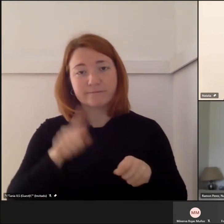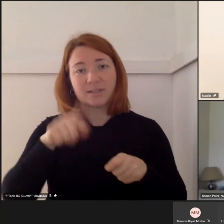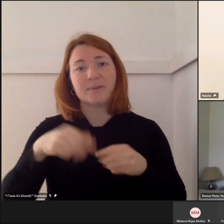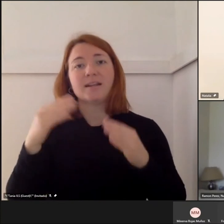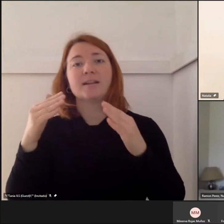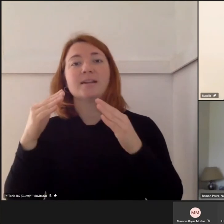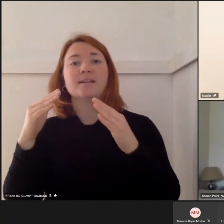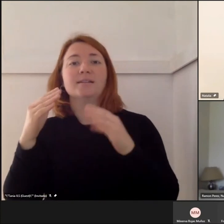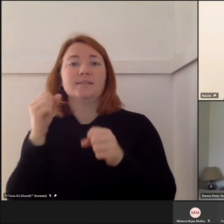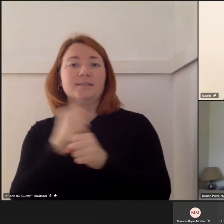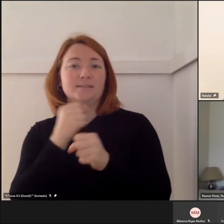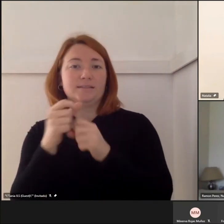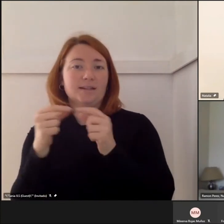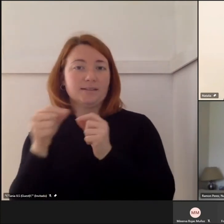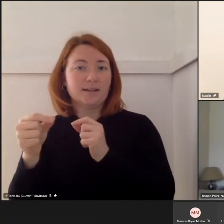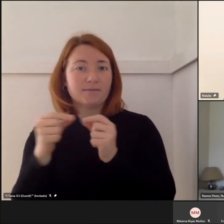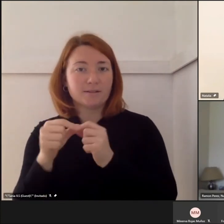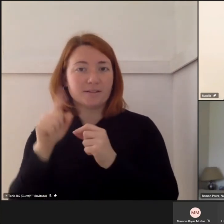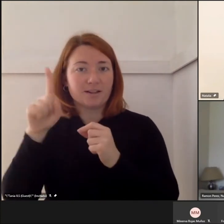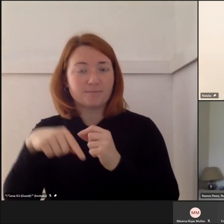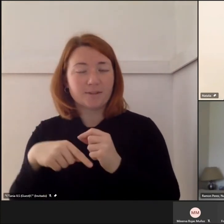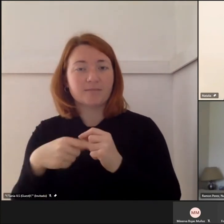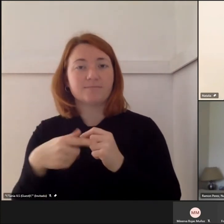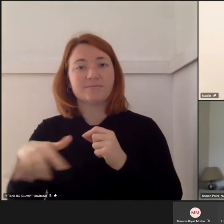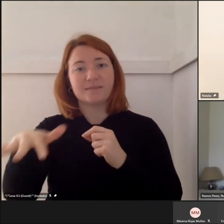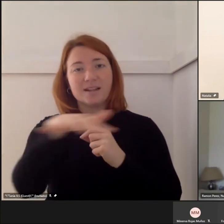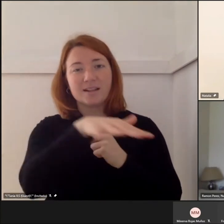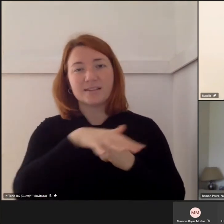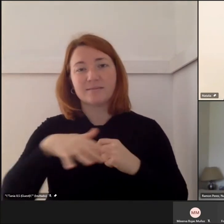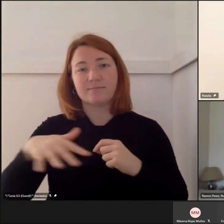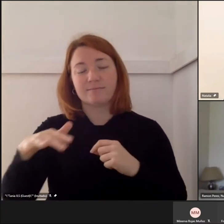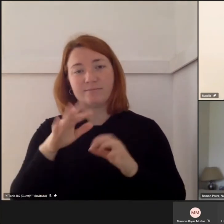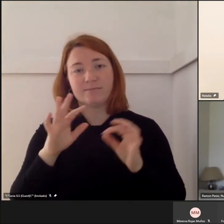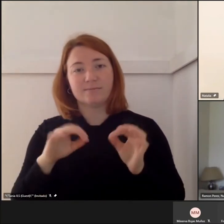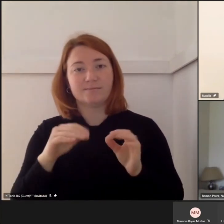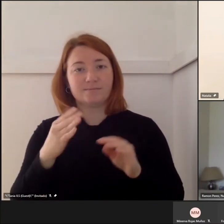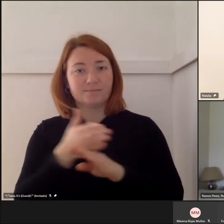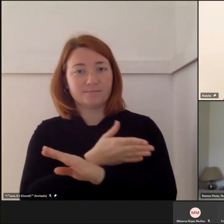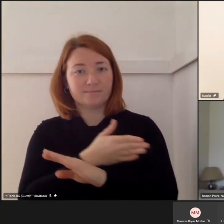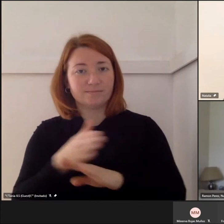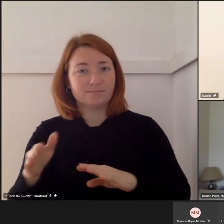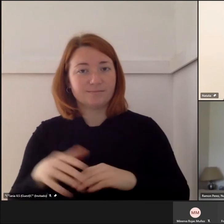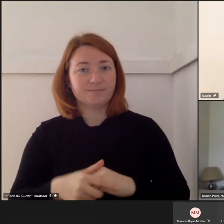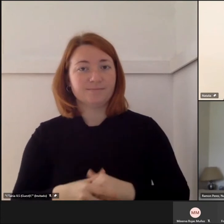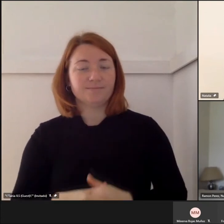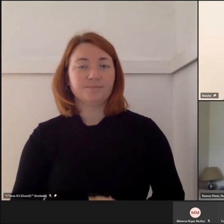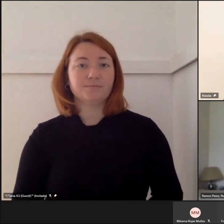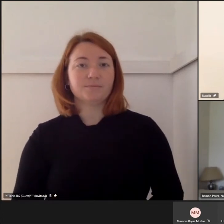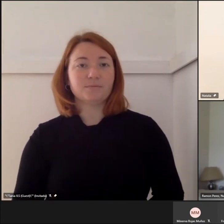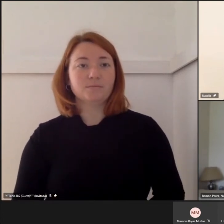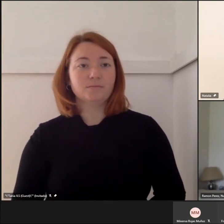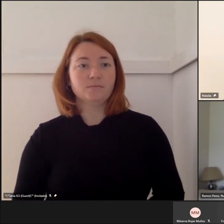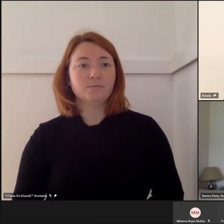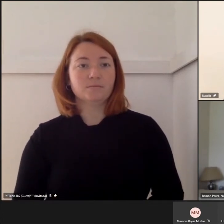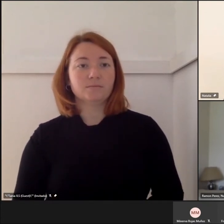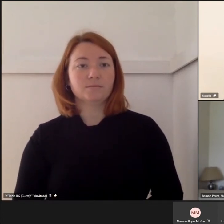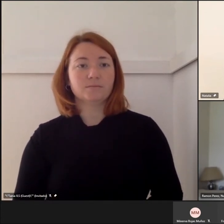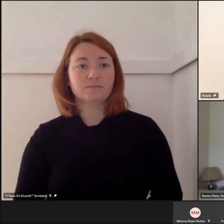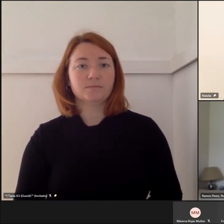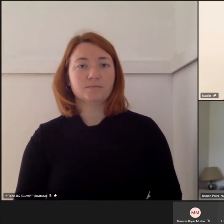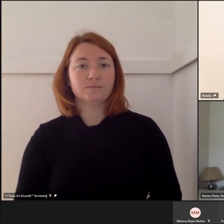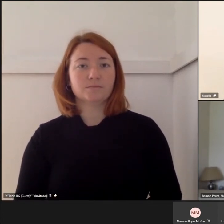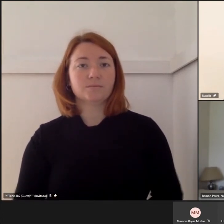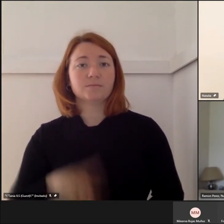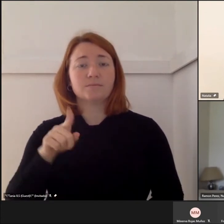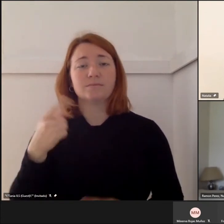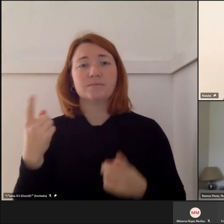de separar doncs els diferents espais o els àmbits de la persona. Tot això va posar molt de manifest aquesta